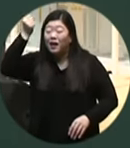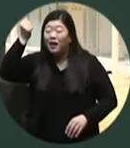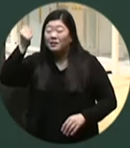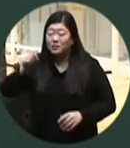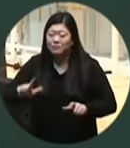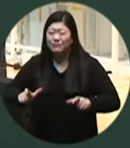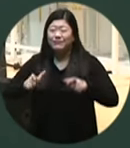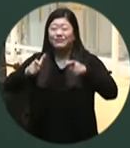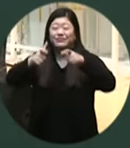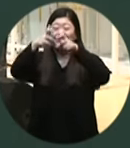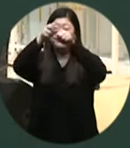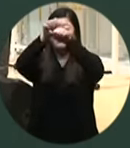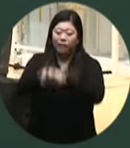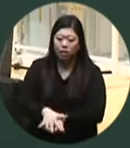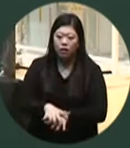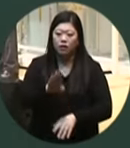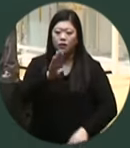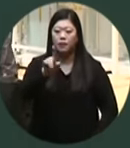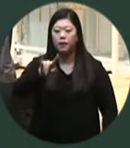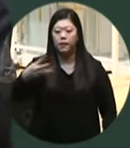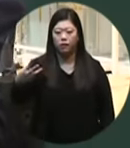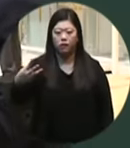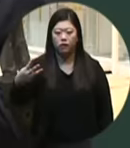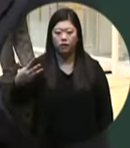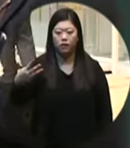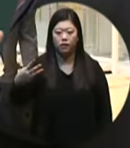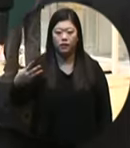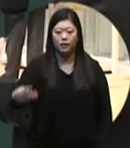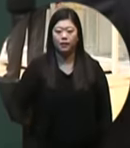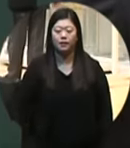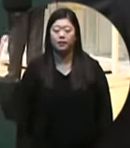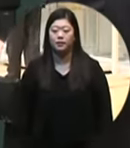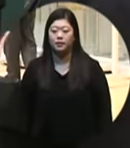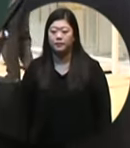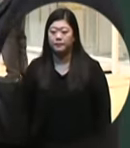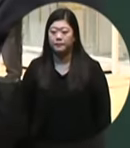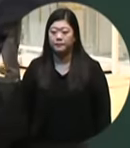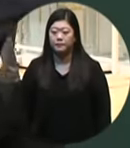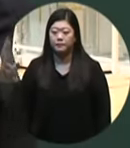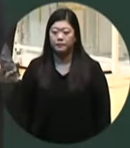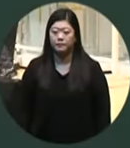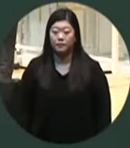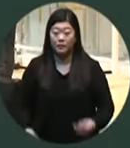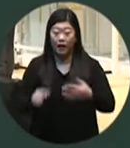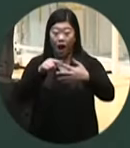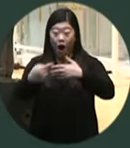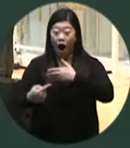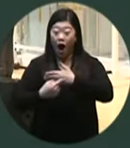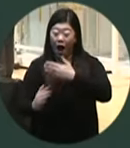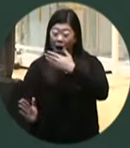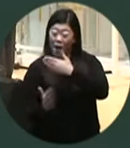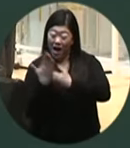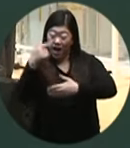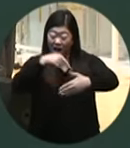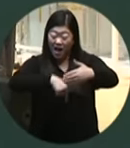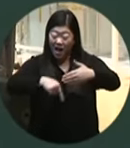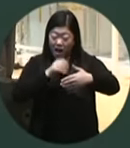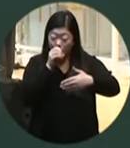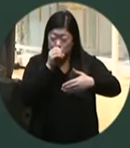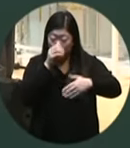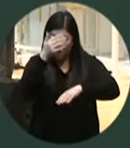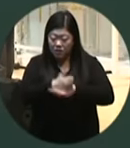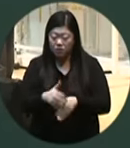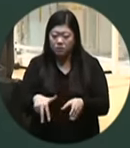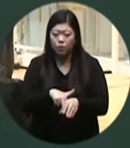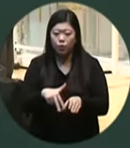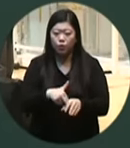바벨탑이라. They thought they had great success in Genesis 11, but that became the Tower of Babel. 이게 종교입니다. This is all religion. New Age, Freemasonry